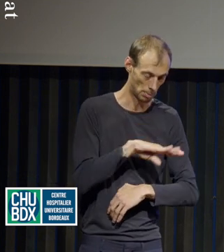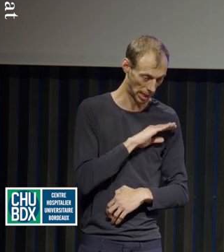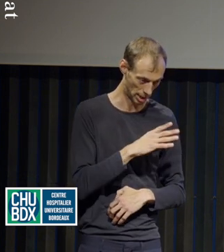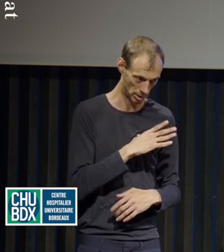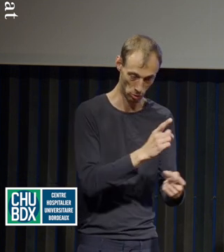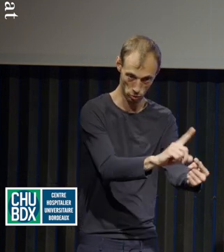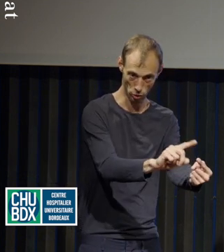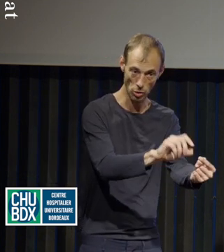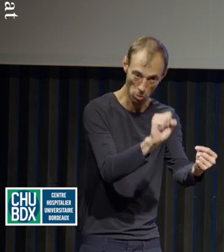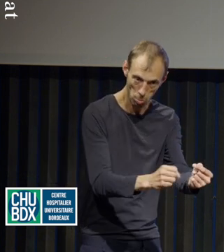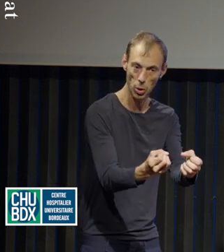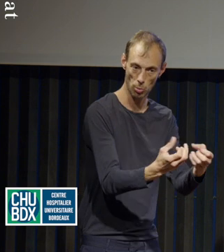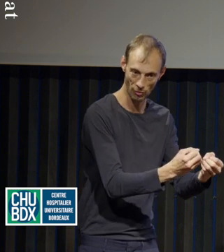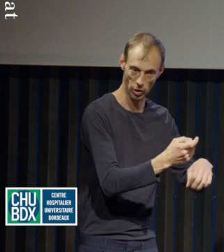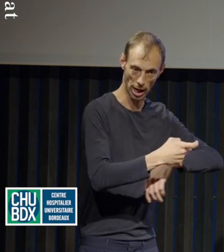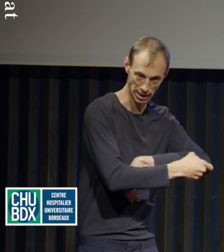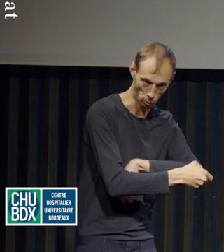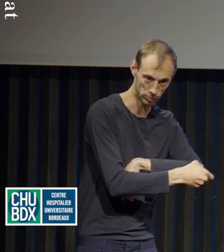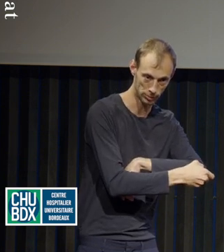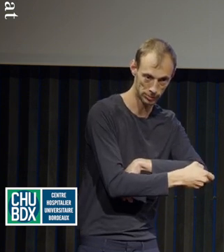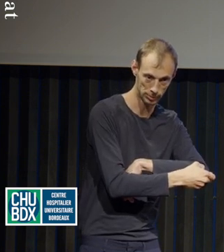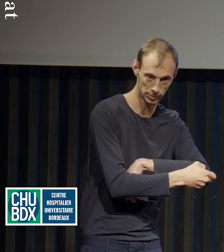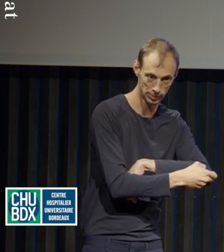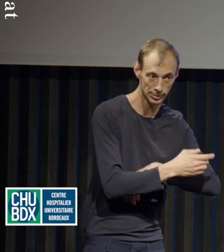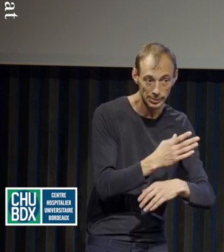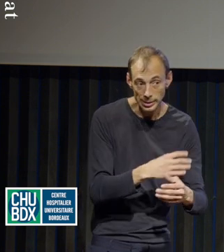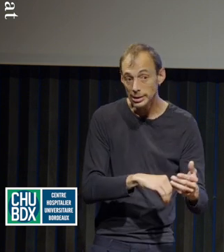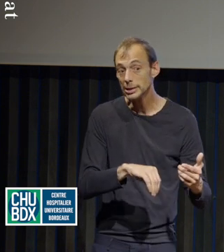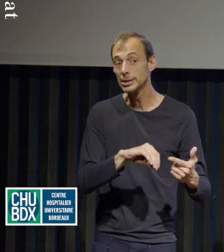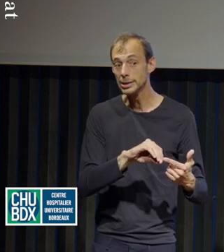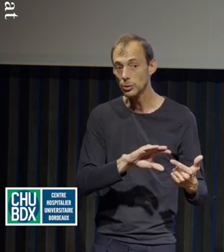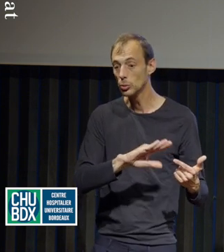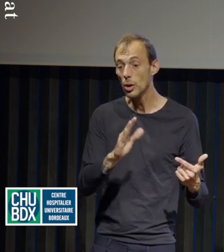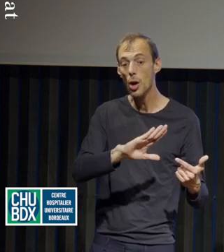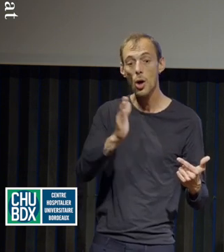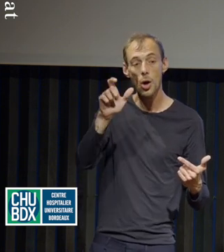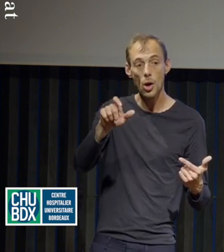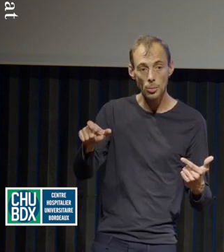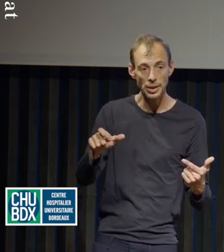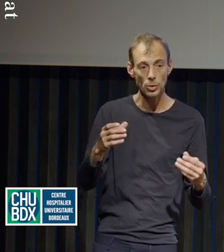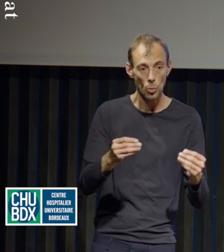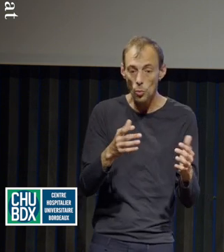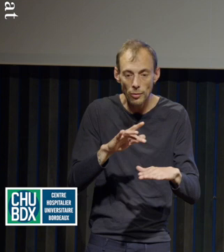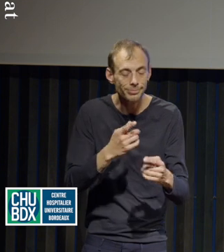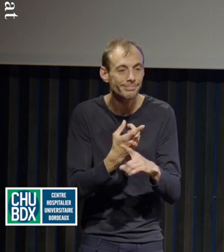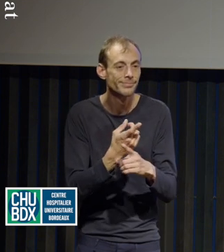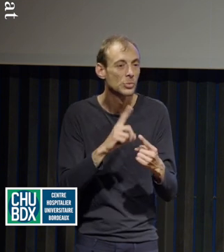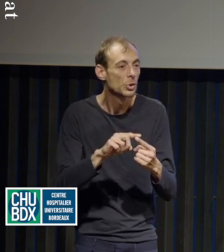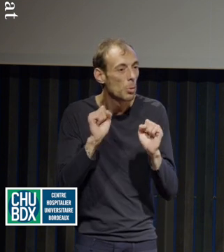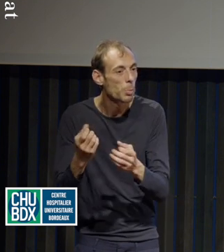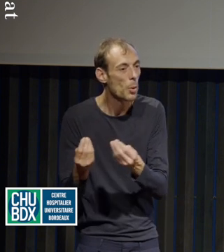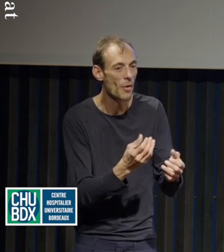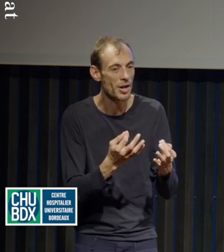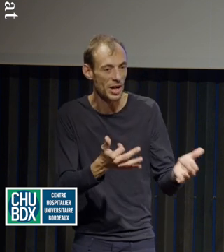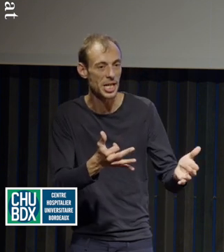substances addictives, mais également l'interaction avec des facteurs individuels et des facteurs de vulnérabilité. Alors, sur cette